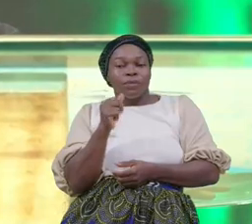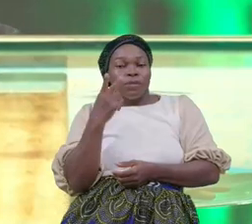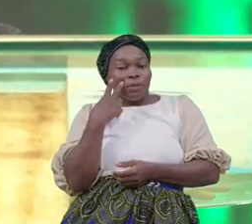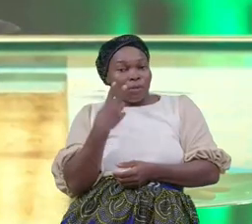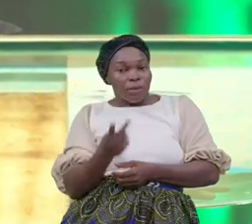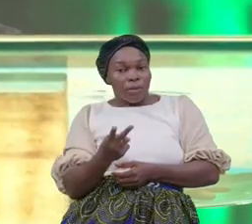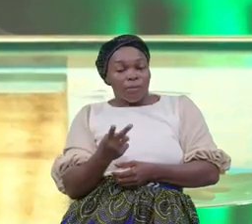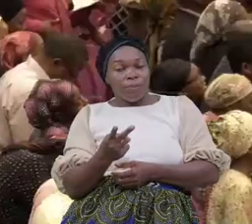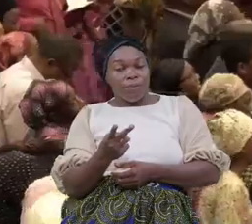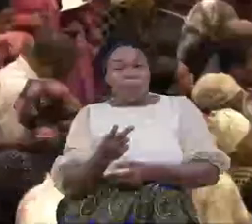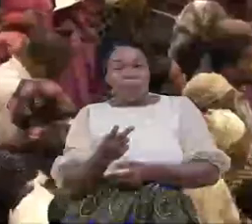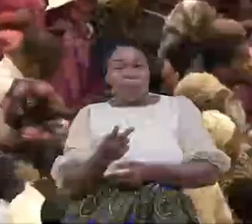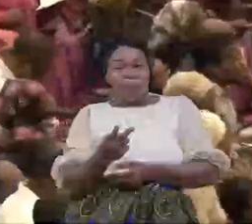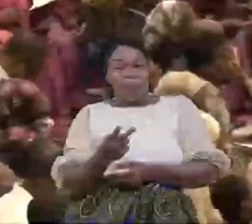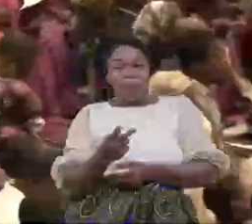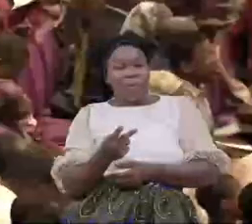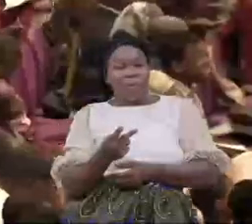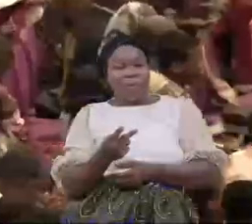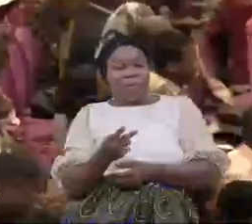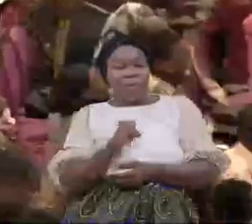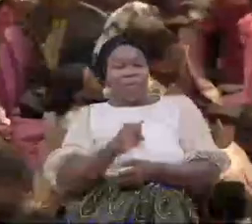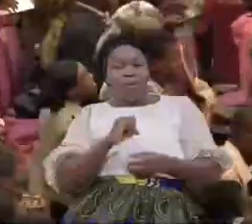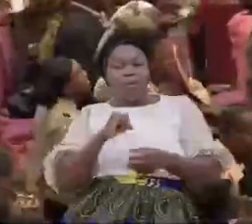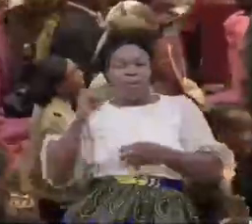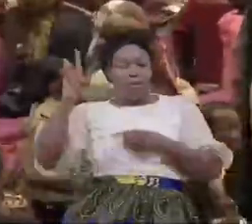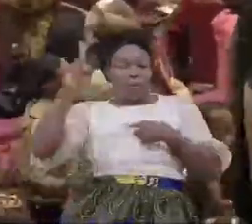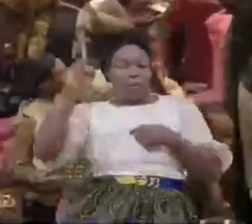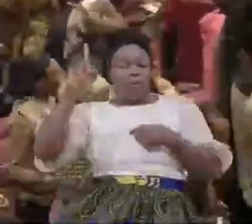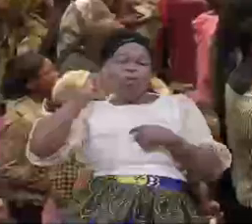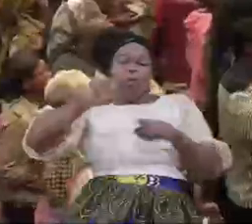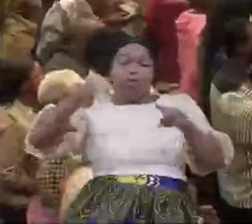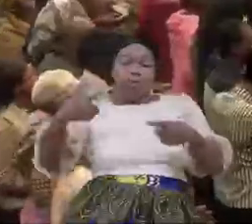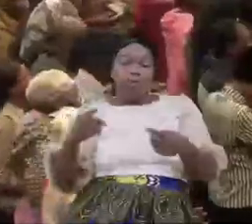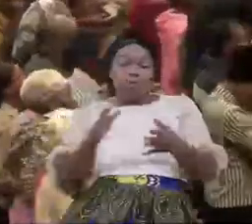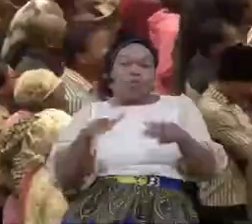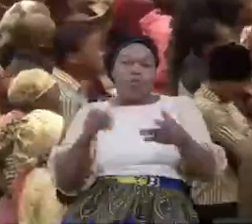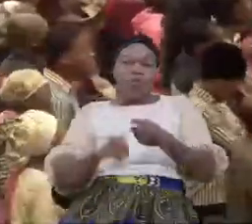Vois. Je te l'ai donné. Vois.